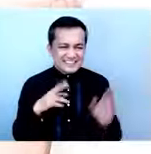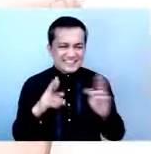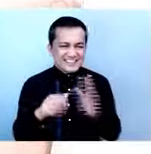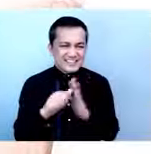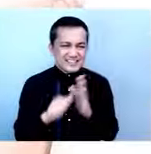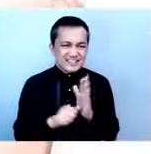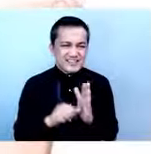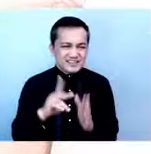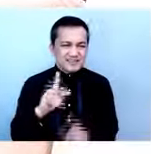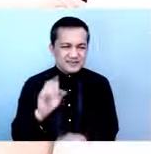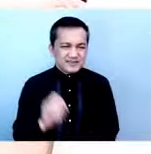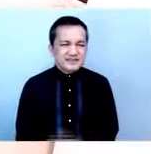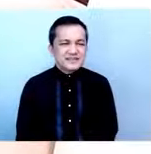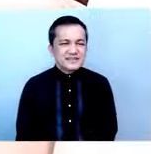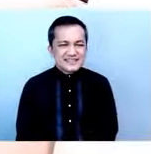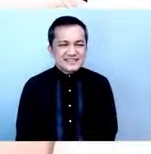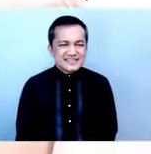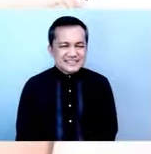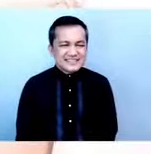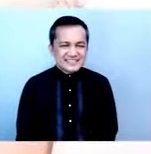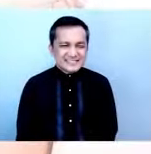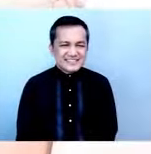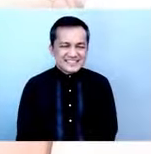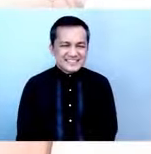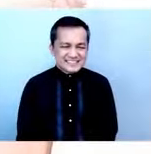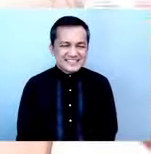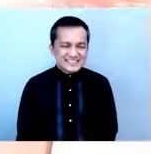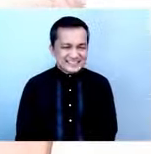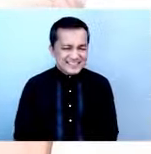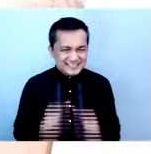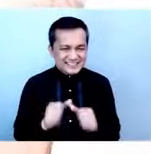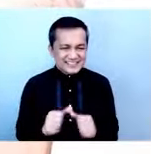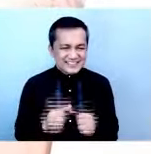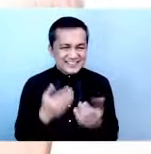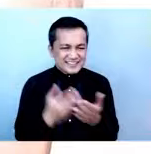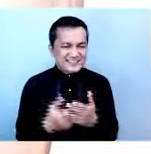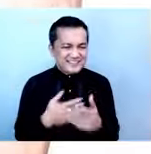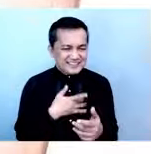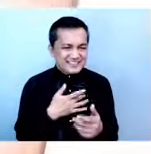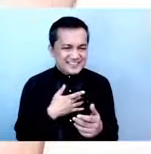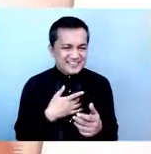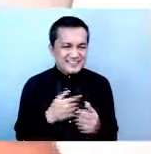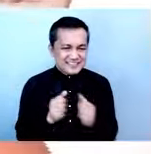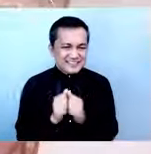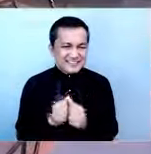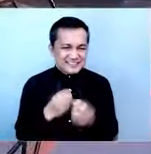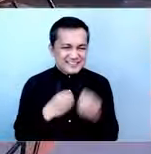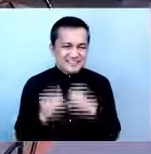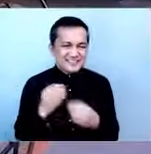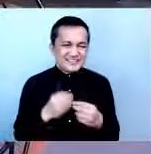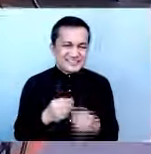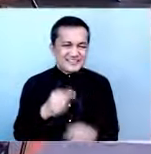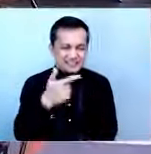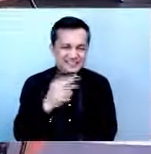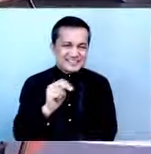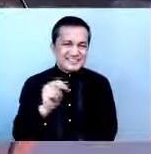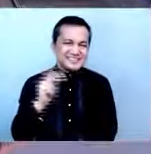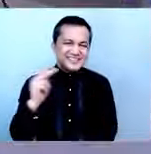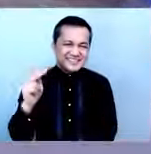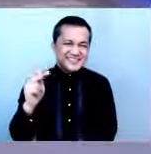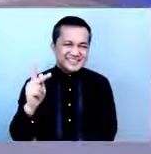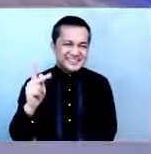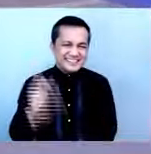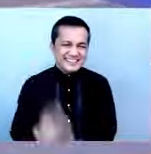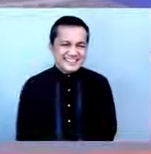Mamaya. Okay. O, samantala, ito po, tuloy-tuloy lang ang Good Vibes. Kasama po rin ang inyong paborito kasalo sa umaga. Good morning,